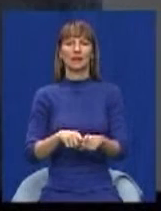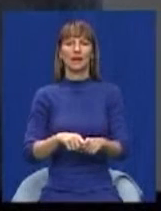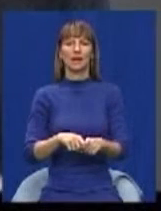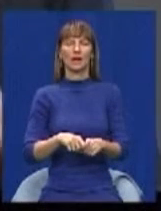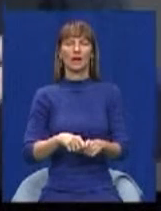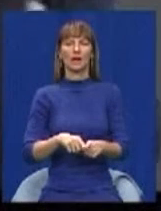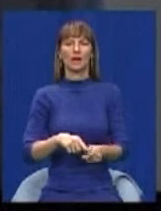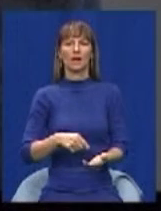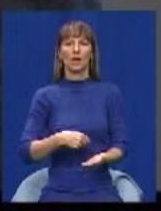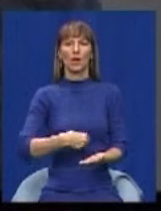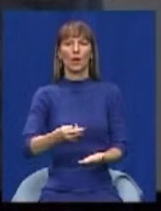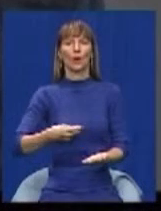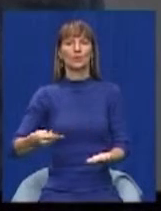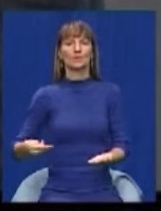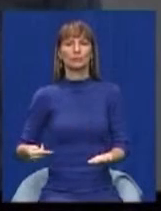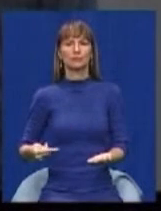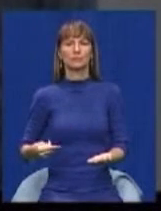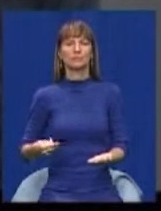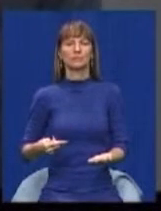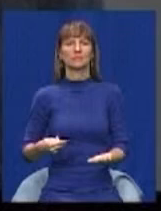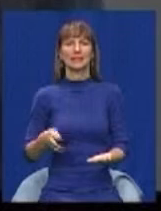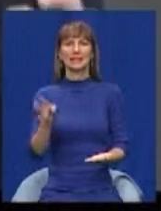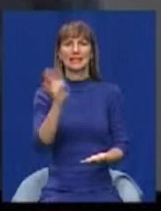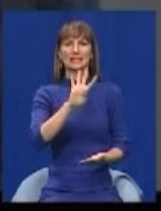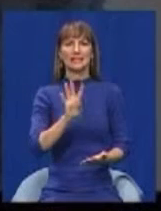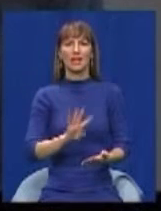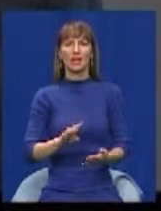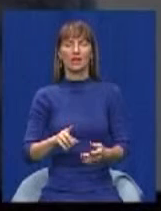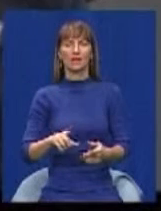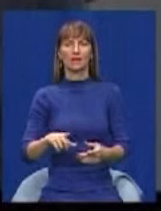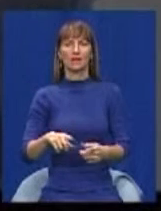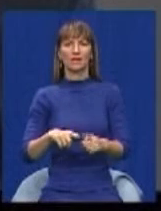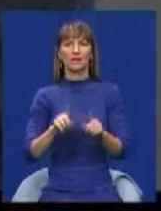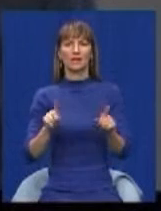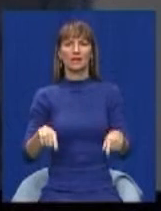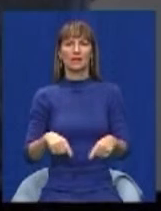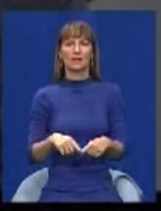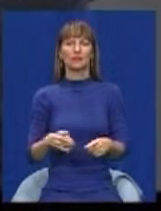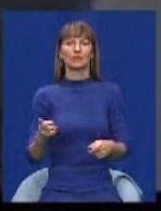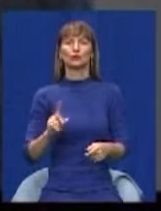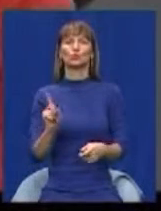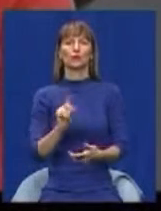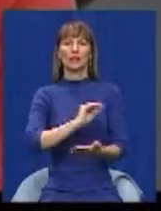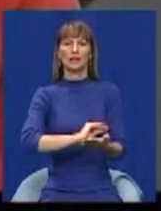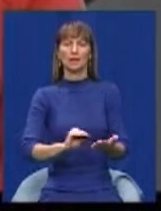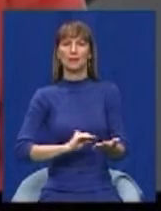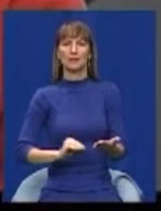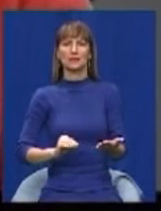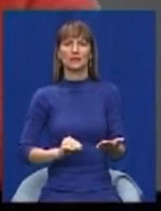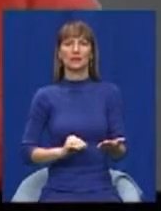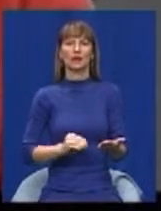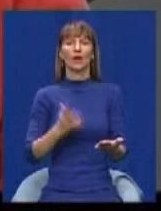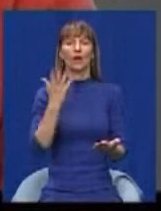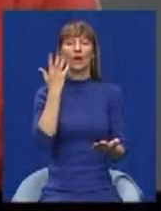роспись, такой серый листик, и на нем что-то надо написать.